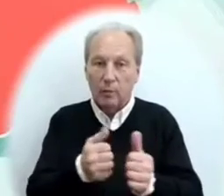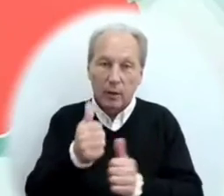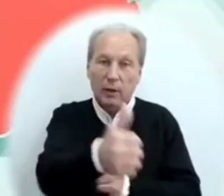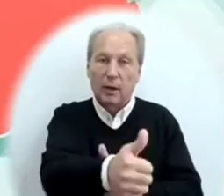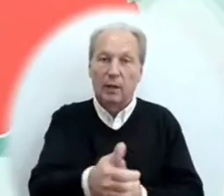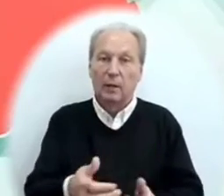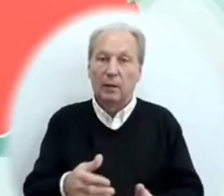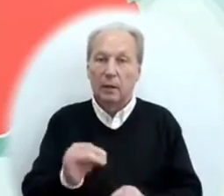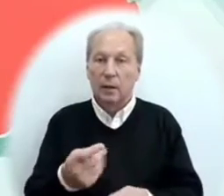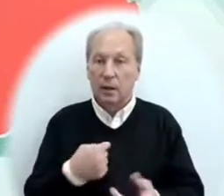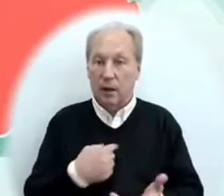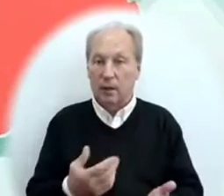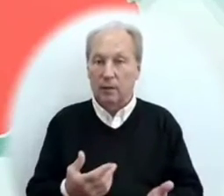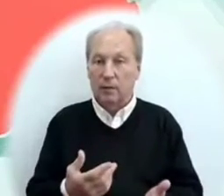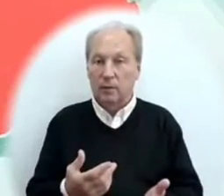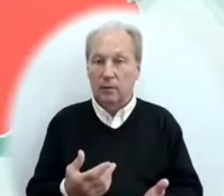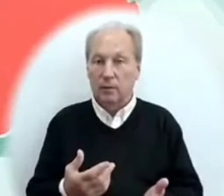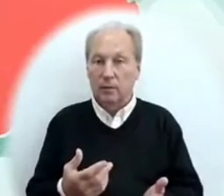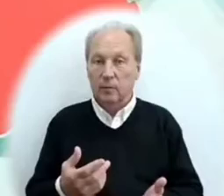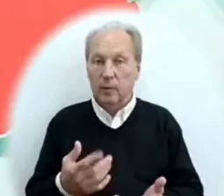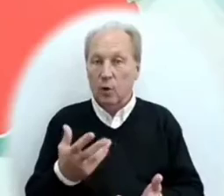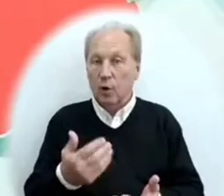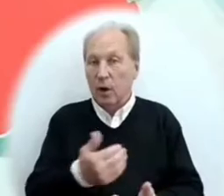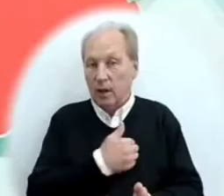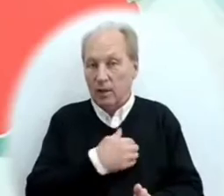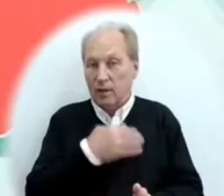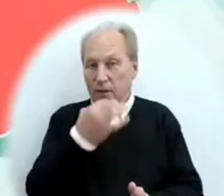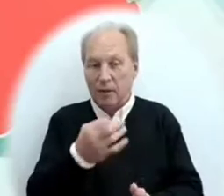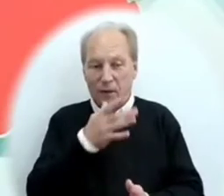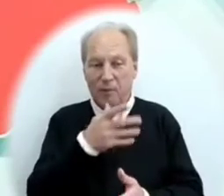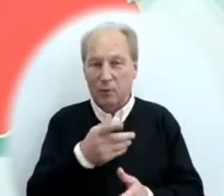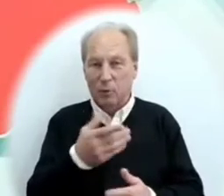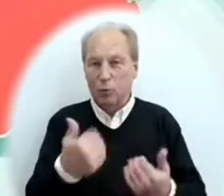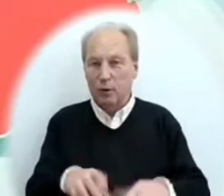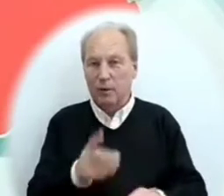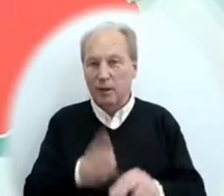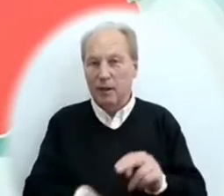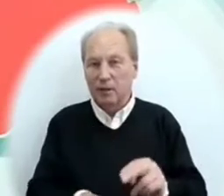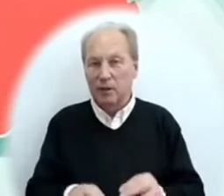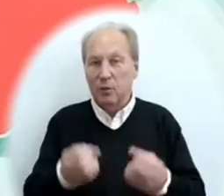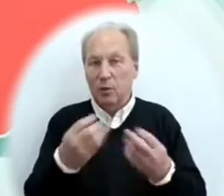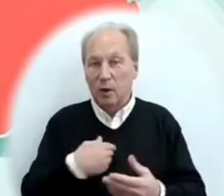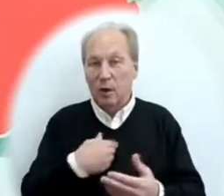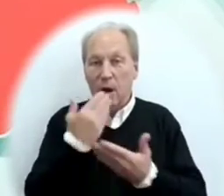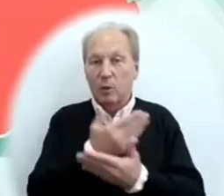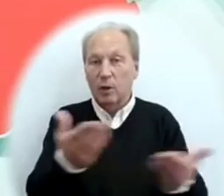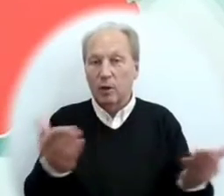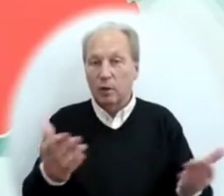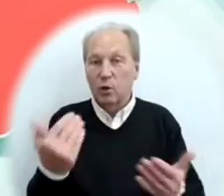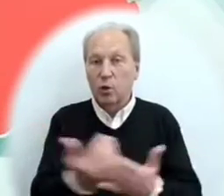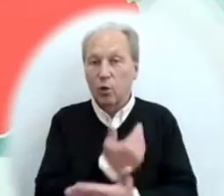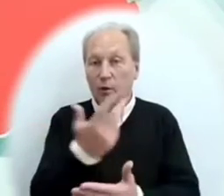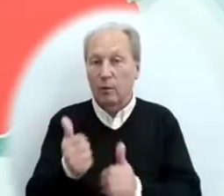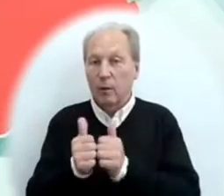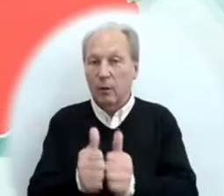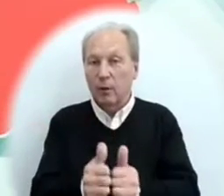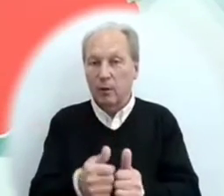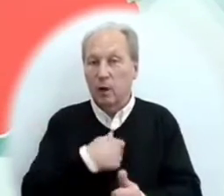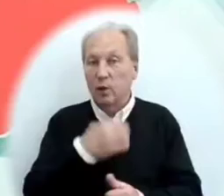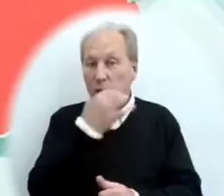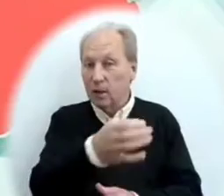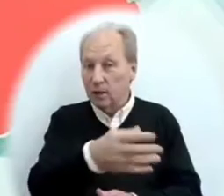И я, сколько хотела сказать, а время уже заканчивается, и я просто обращаюсь сегодня к новым нашим партнерам. Хочу сказать,